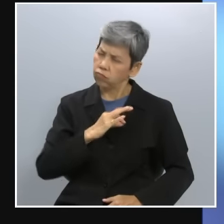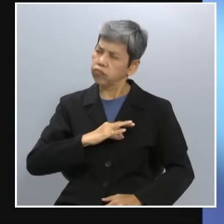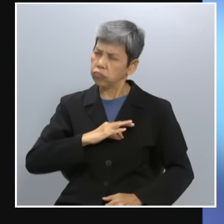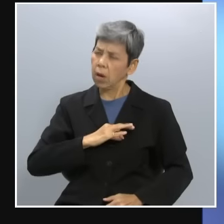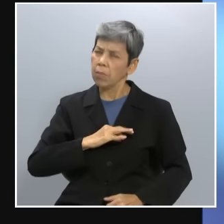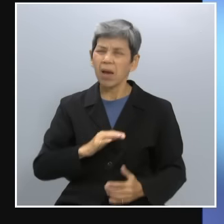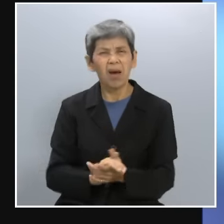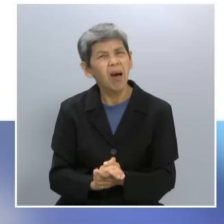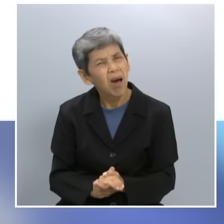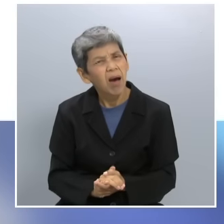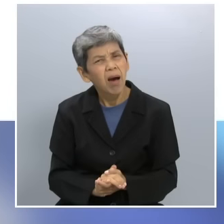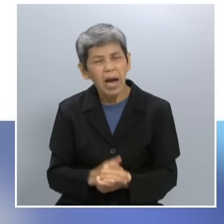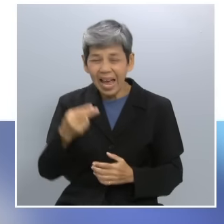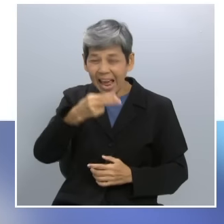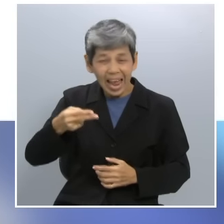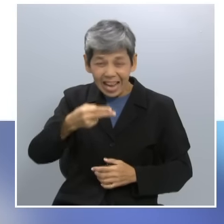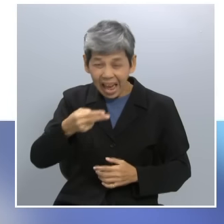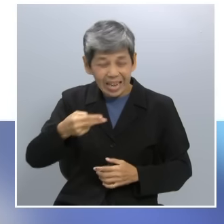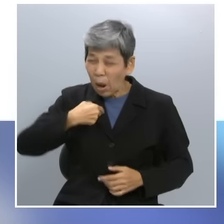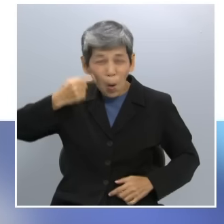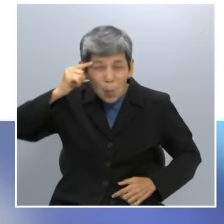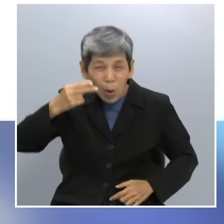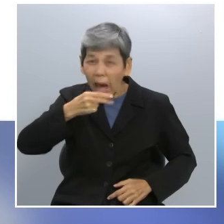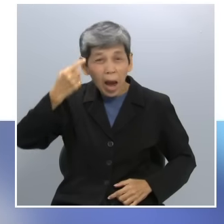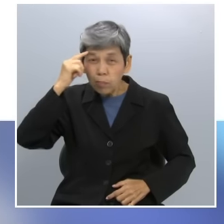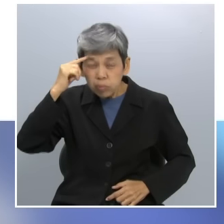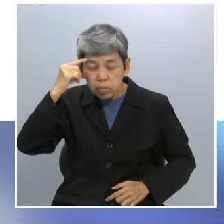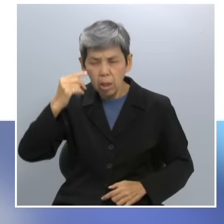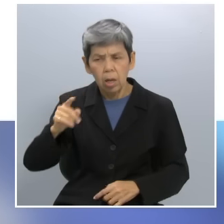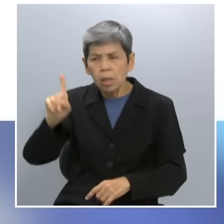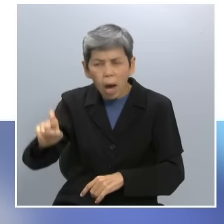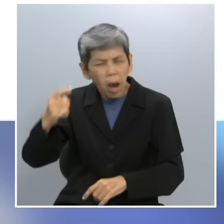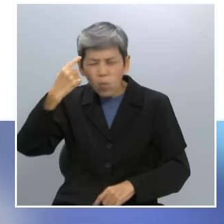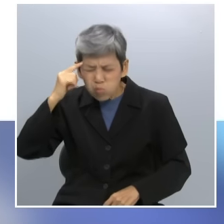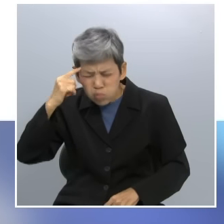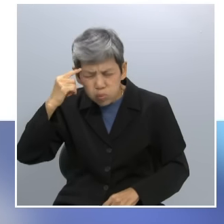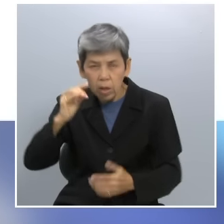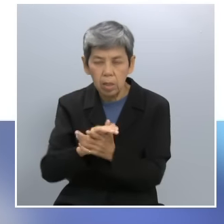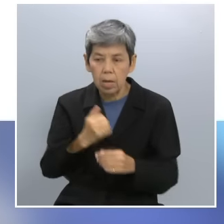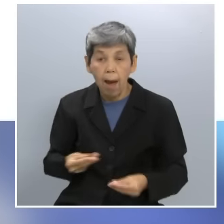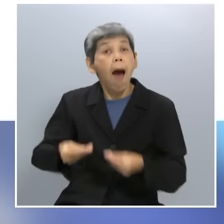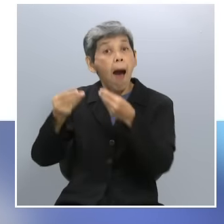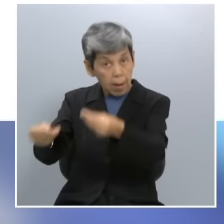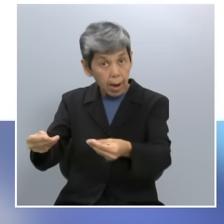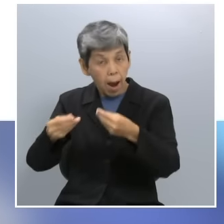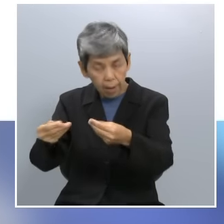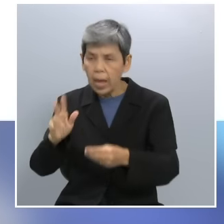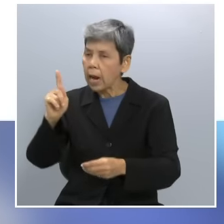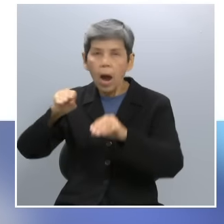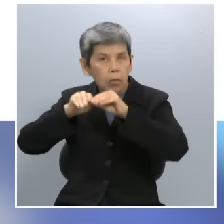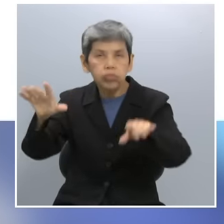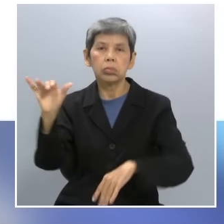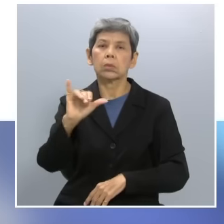เนะฮะคือต้องบอกงี้นะครับว่าหลานคนตายเนี่ยเค้าไม่รู้อว่าคนตายน่ะตายไปแล้วเพราะตอนที่เเอาไปให้เนี่ยข่าวยังไม่